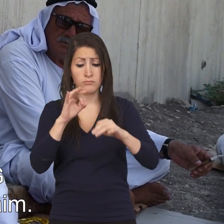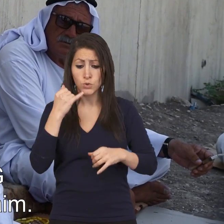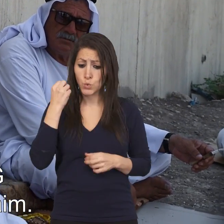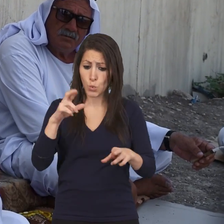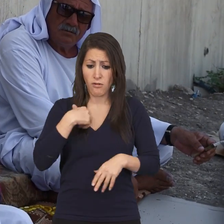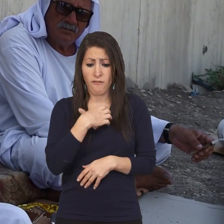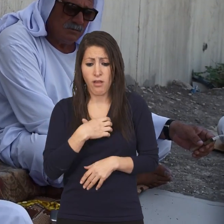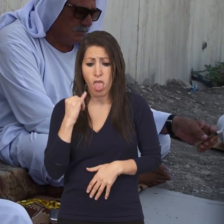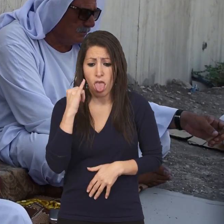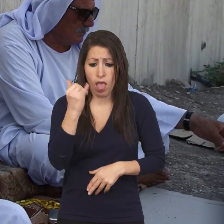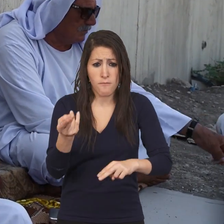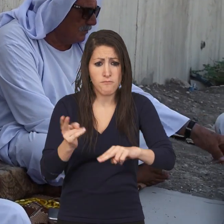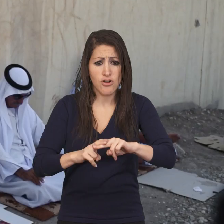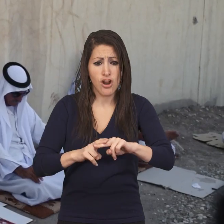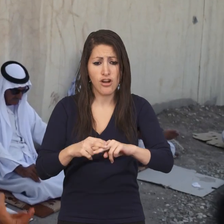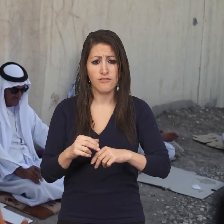faim.